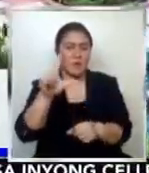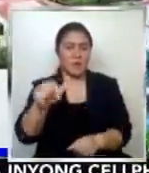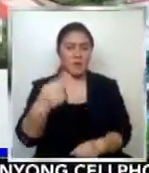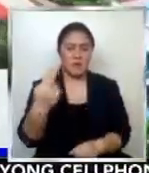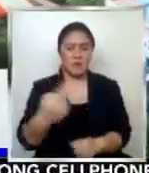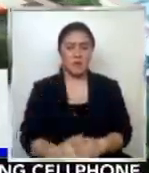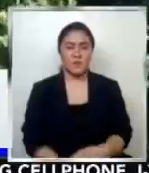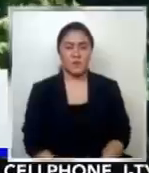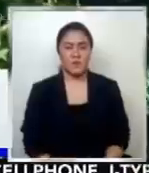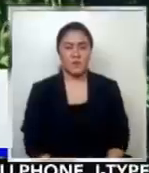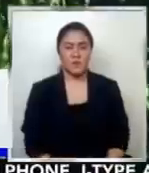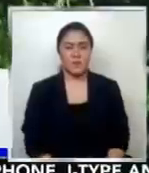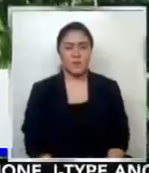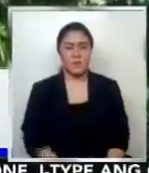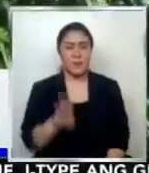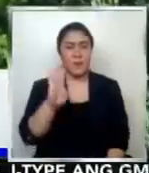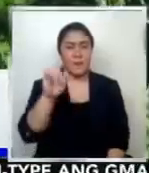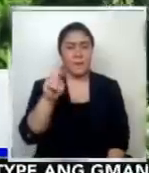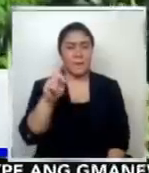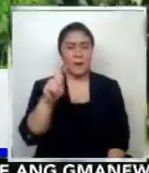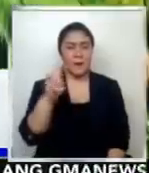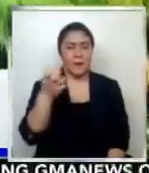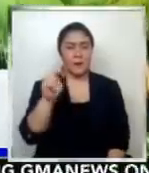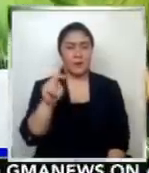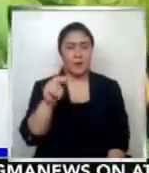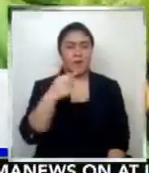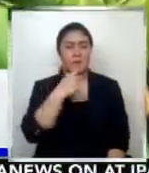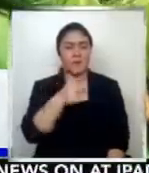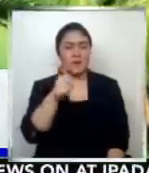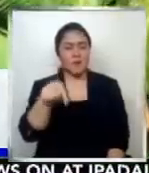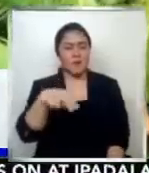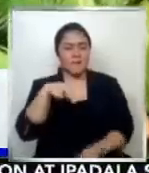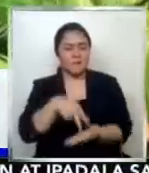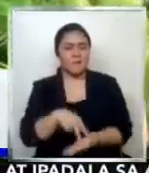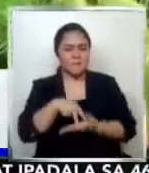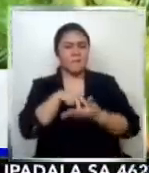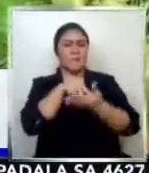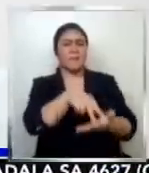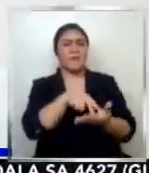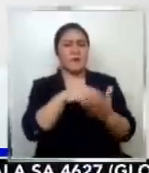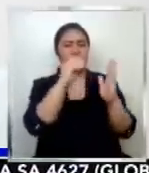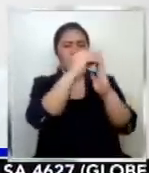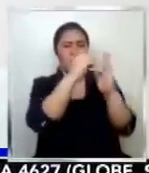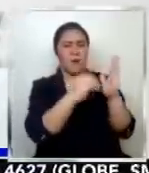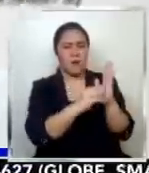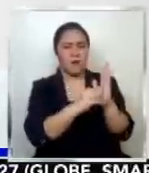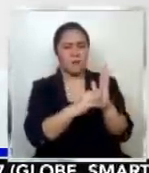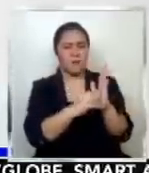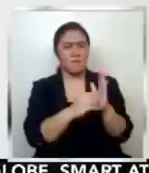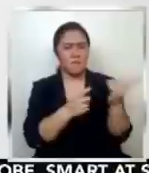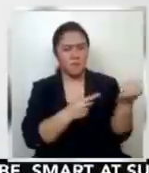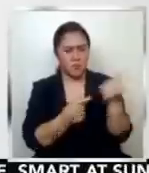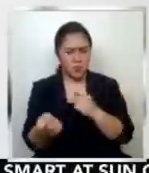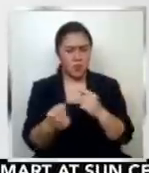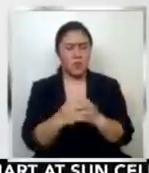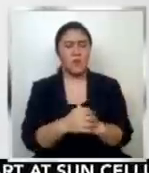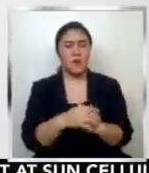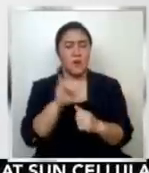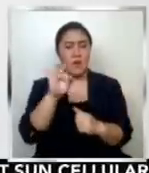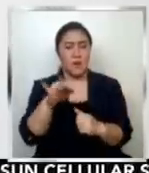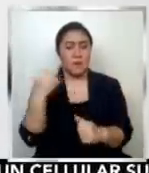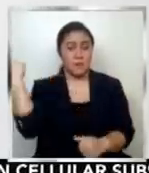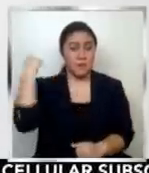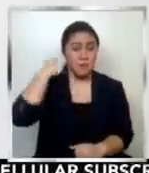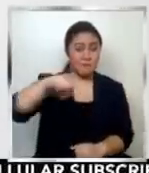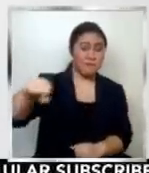pamahalaan ng Banton, pinapanindigan nila ang ordinansang kanilang ipinatupad. Kung may inilabag man daw silang